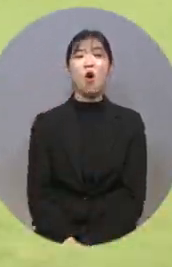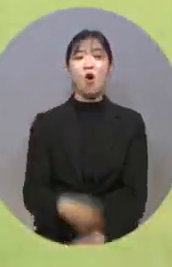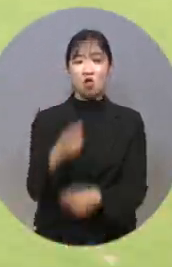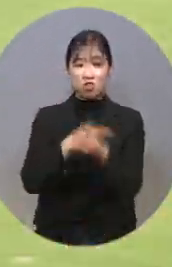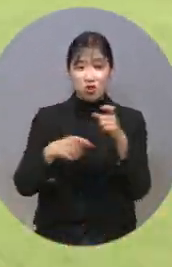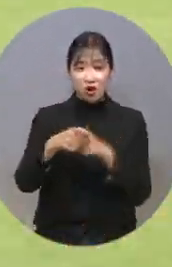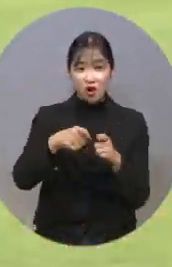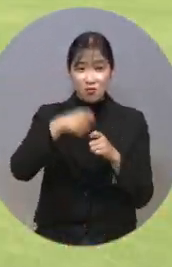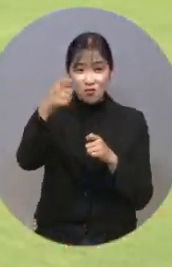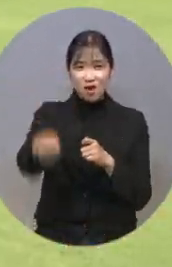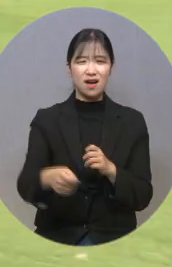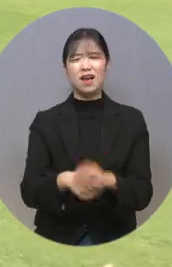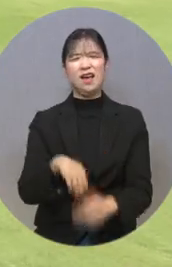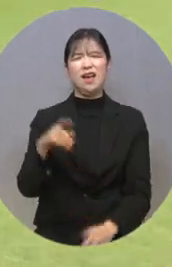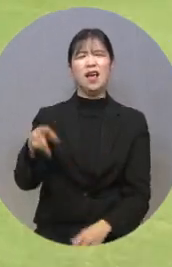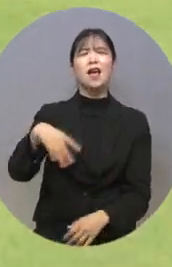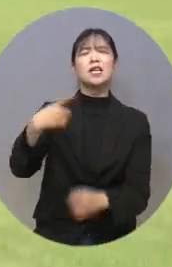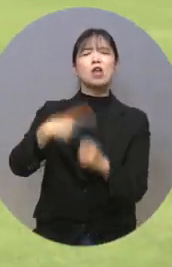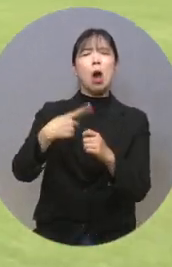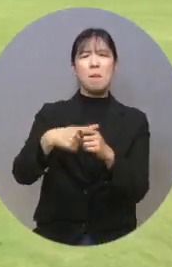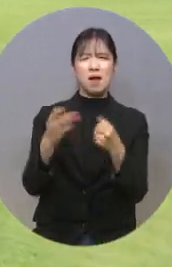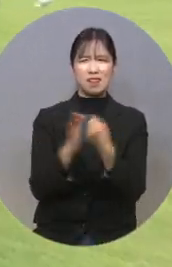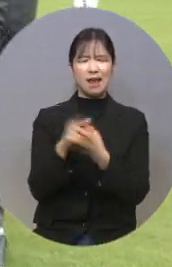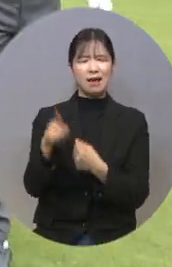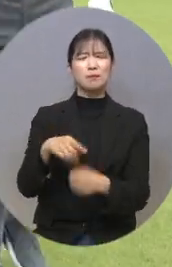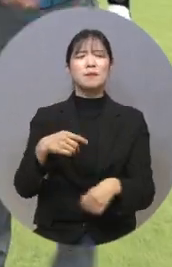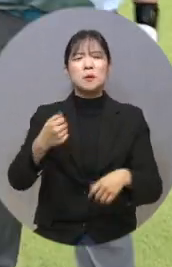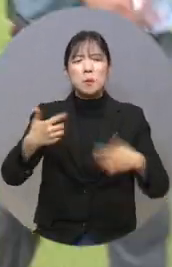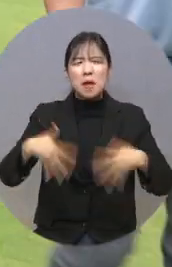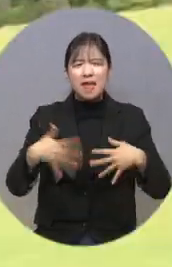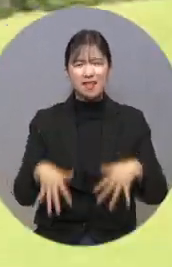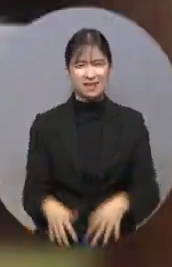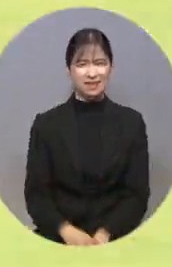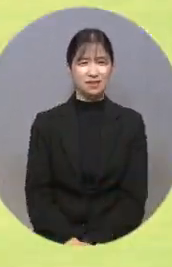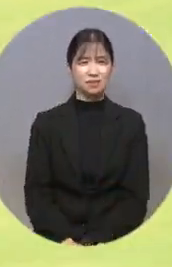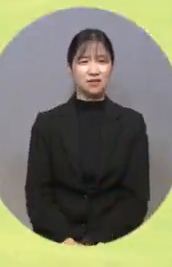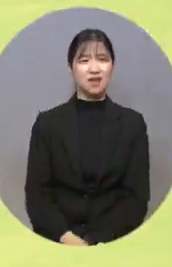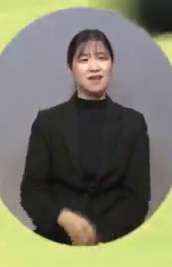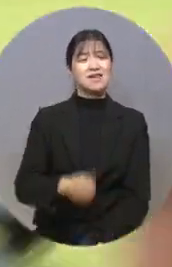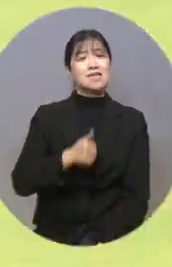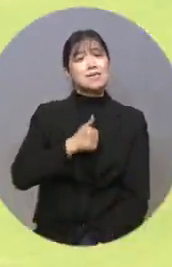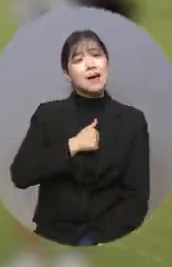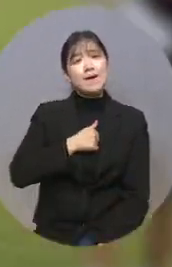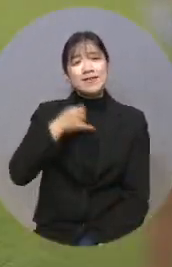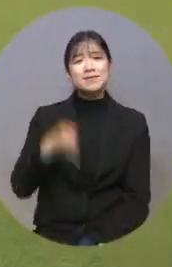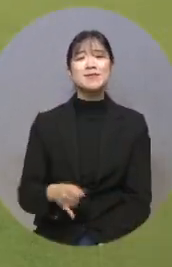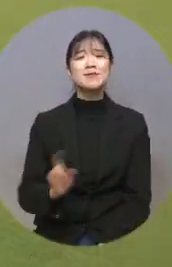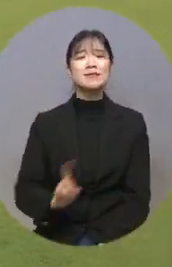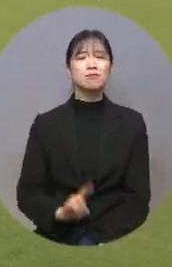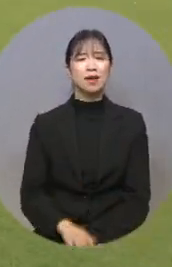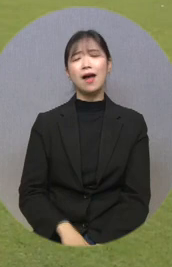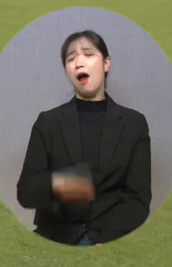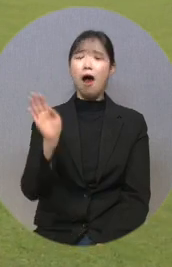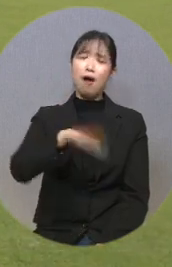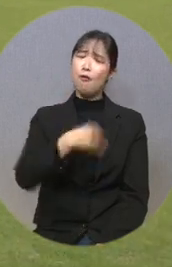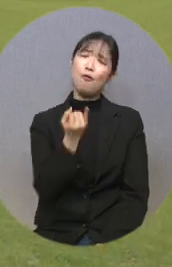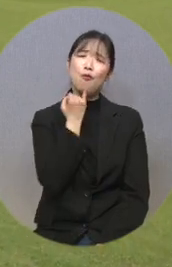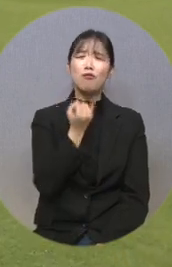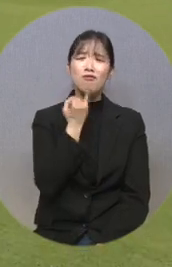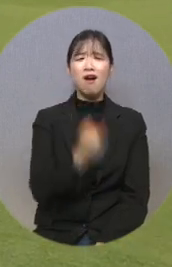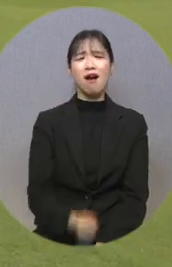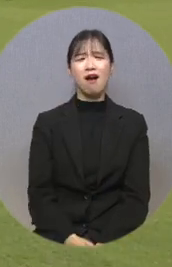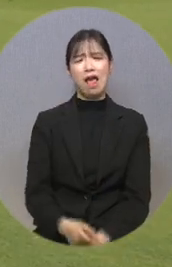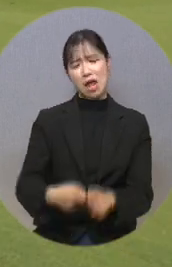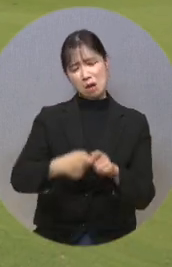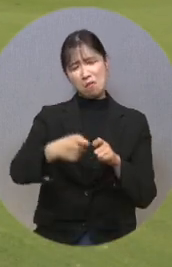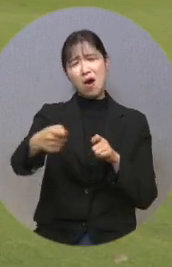아니, 언니 첫 톨이라 살살 치신 거고. 너 자존심 상해, 우리 팀. 아니, 괜찮아. 야, 이 거리, 이게 뭐야,